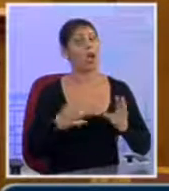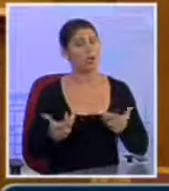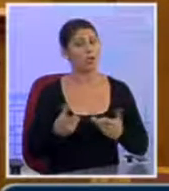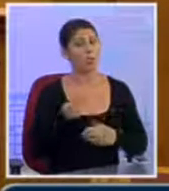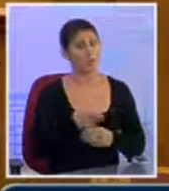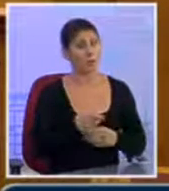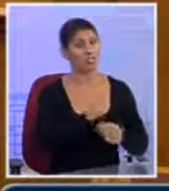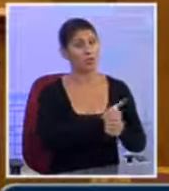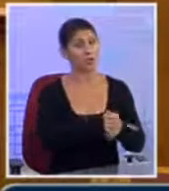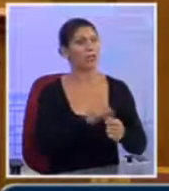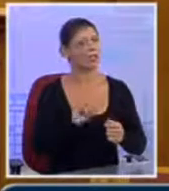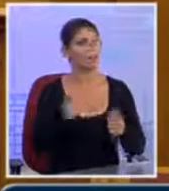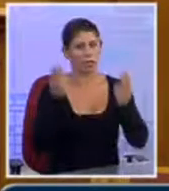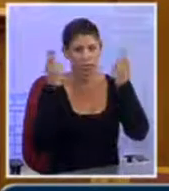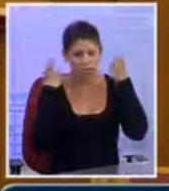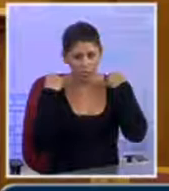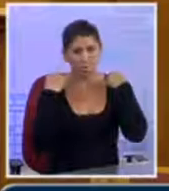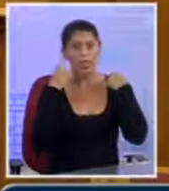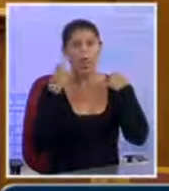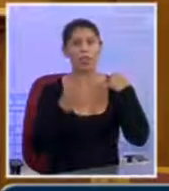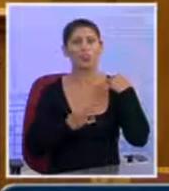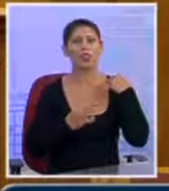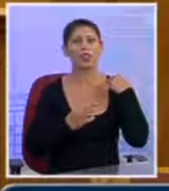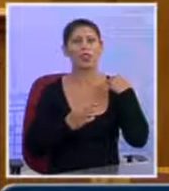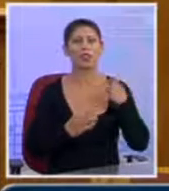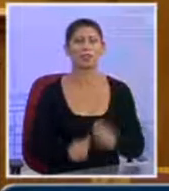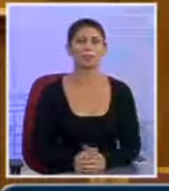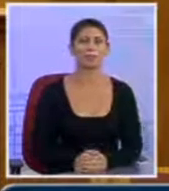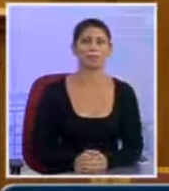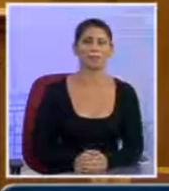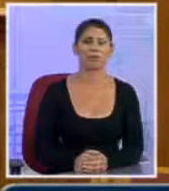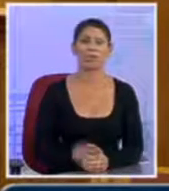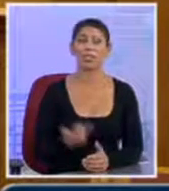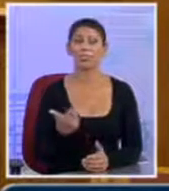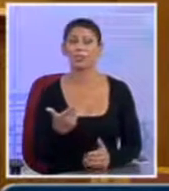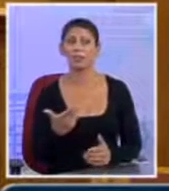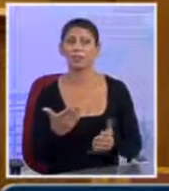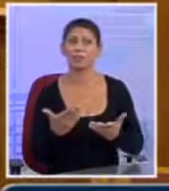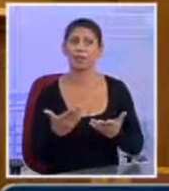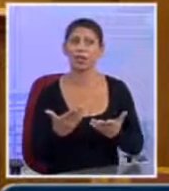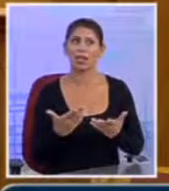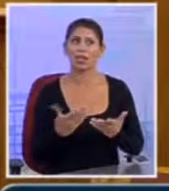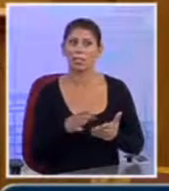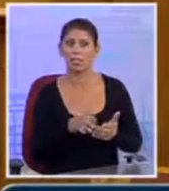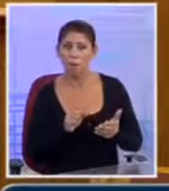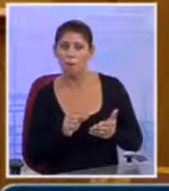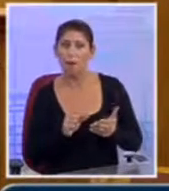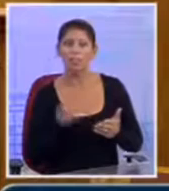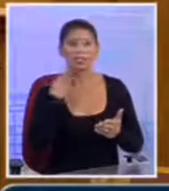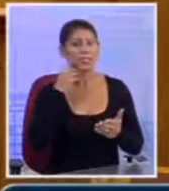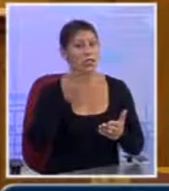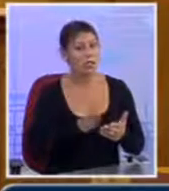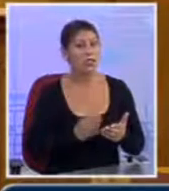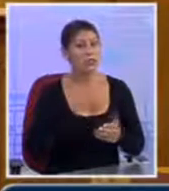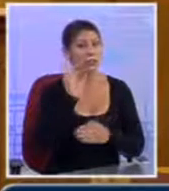αυτή να μην υποκύπτει στη λογική του ΔΕΛΕΑΡ και να μην υποκύπτει στη λογική που